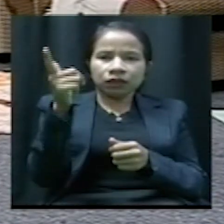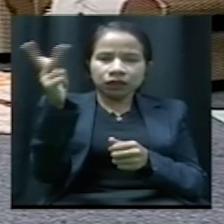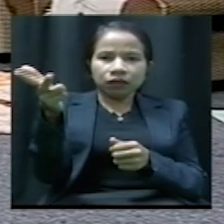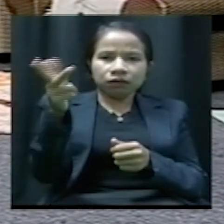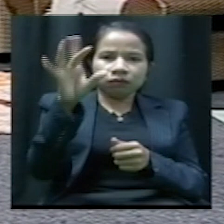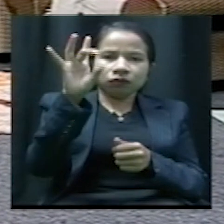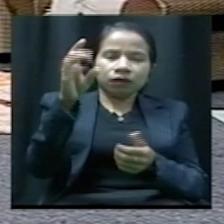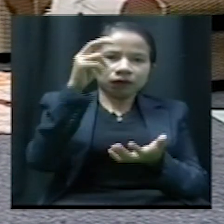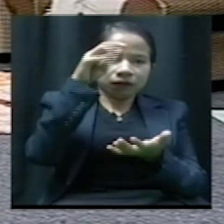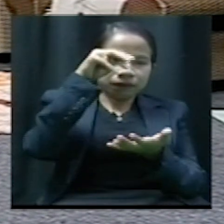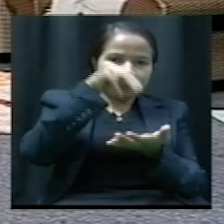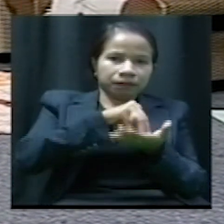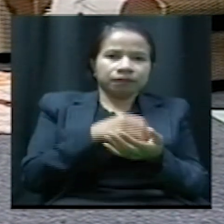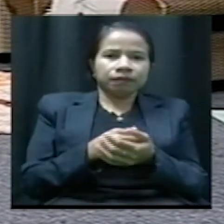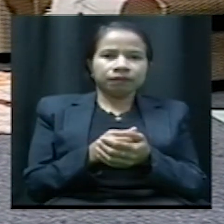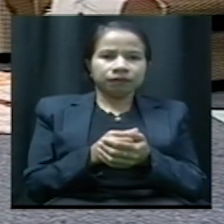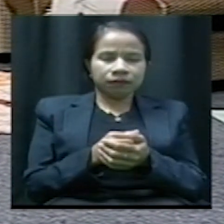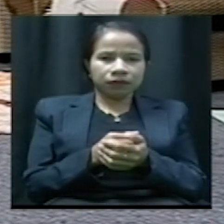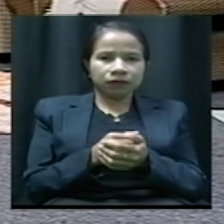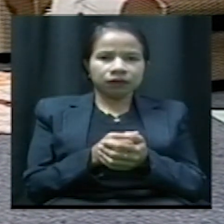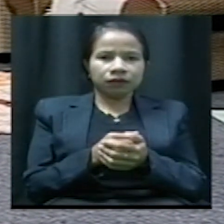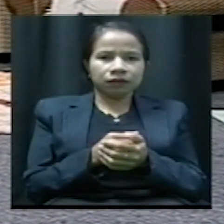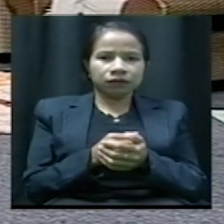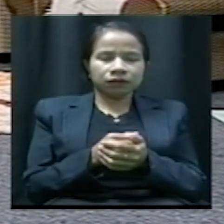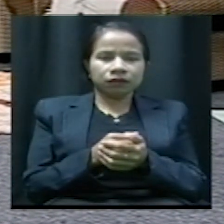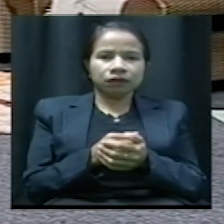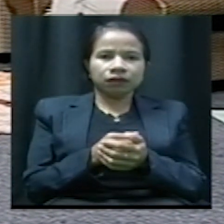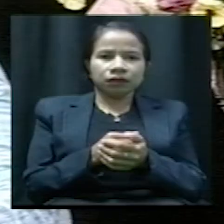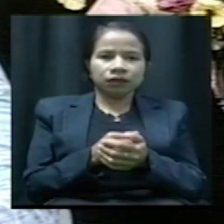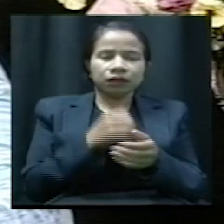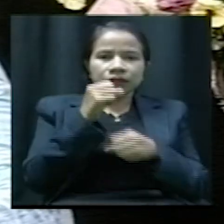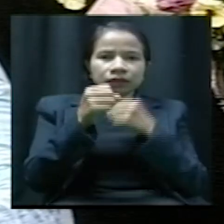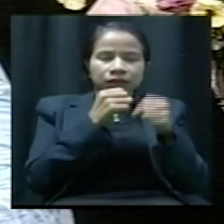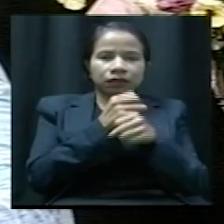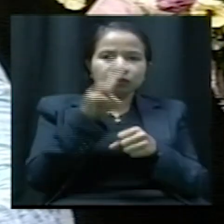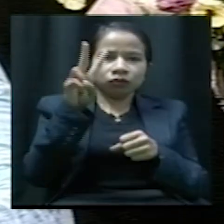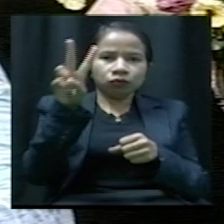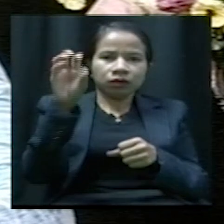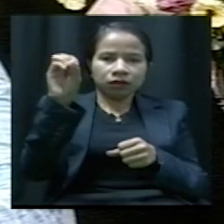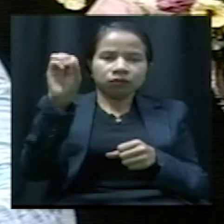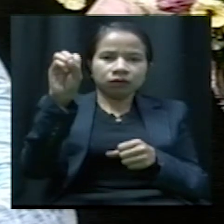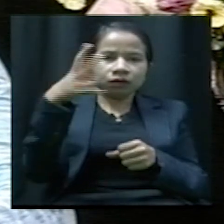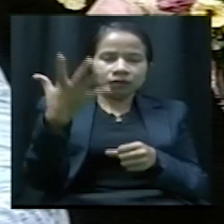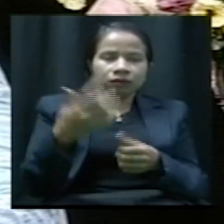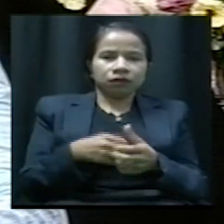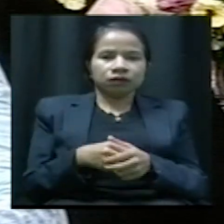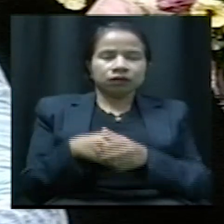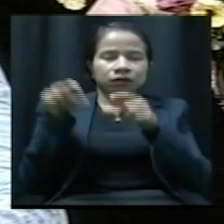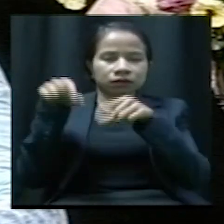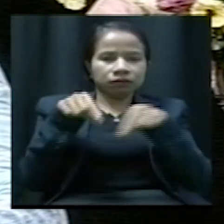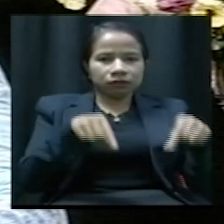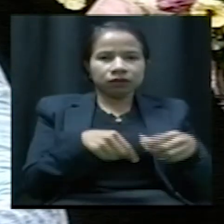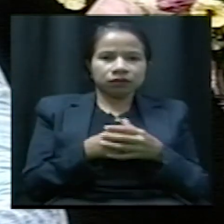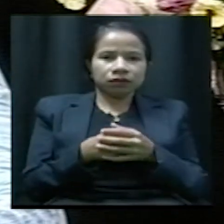38,118 husi sensus 2015 nian. Ya neba ami mos husi sensus ni ami